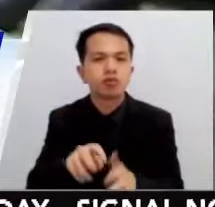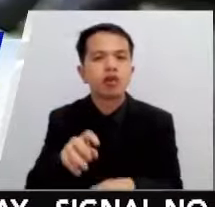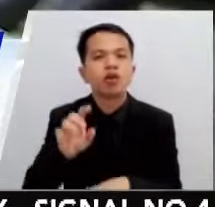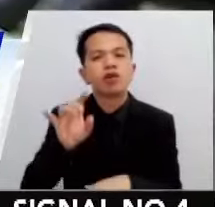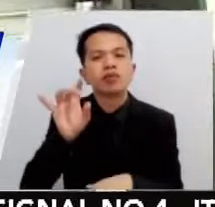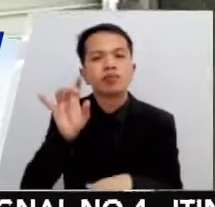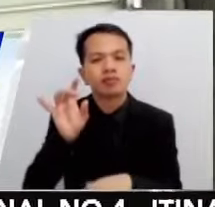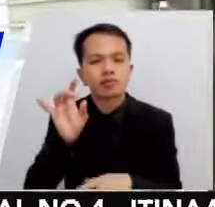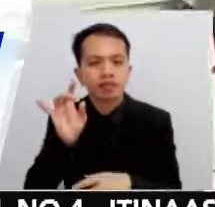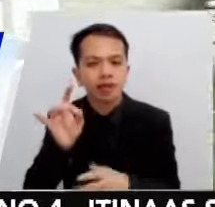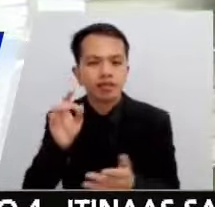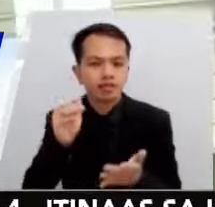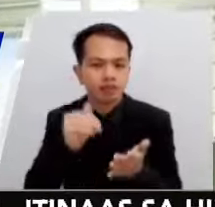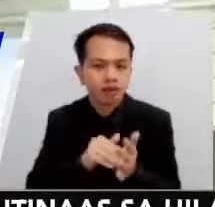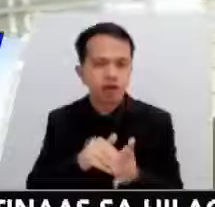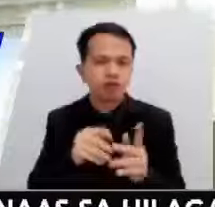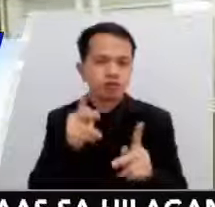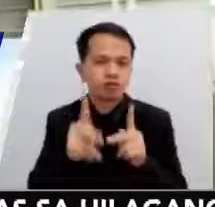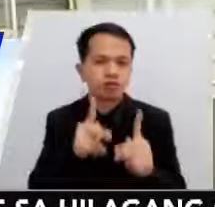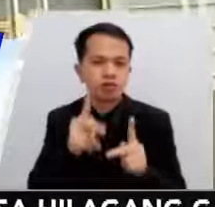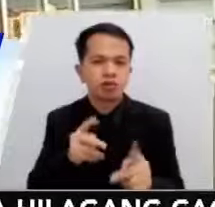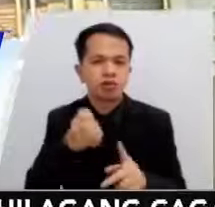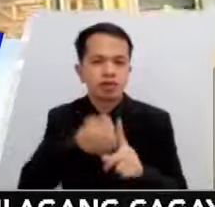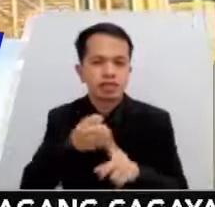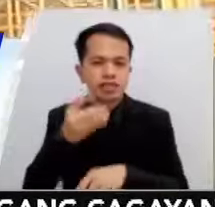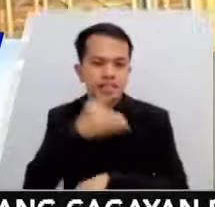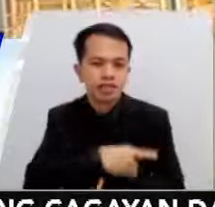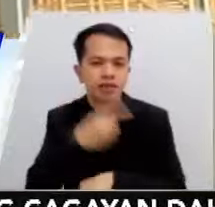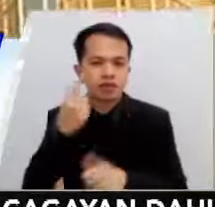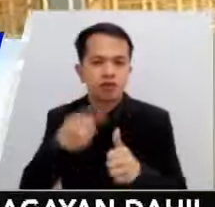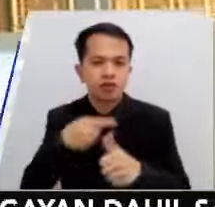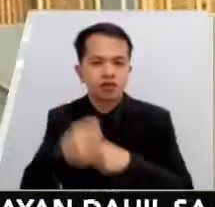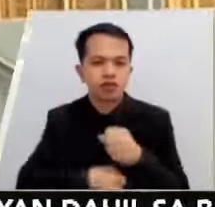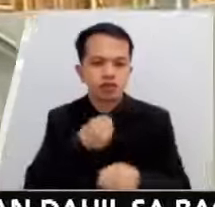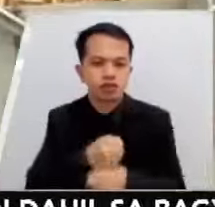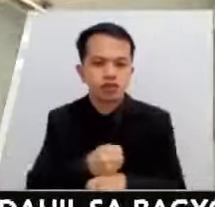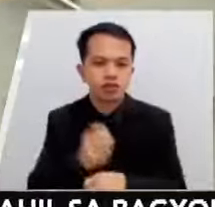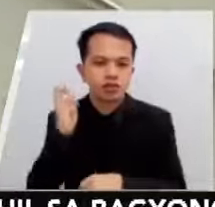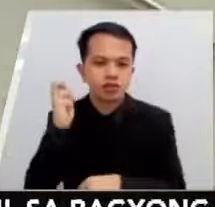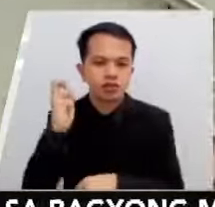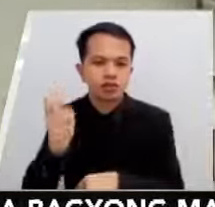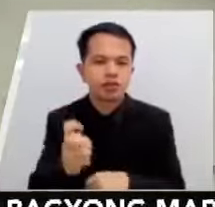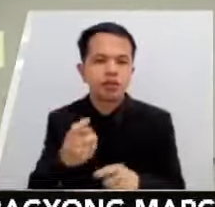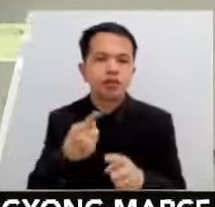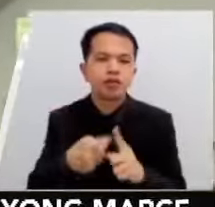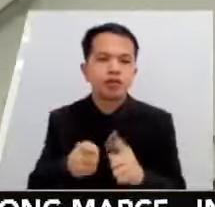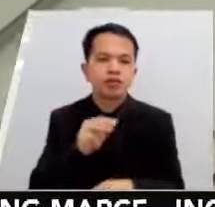kada araw sa unang taon ng pag-ooperate ito ayon sa Light Rail Manila Corporation.